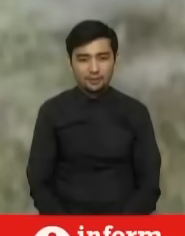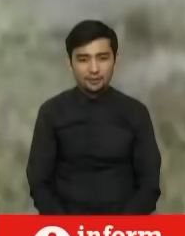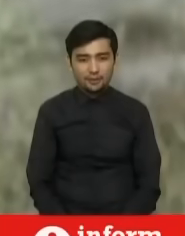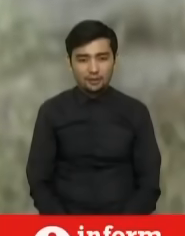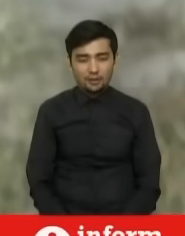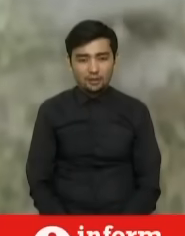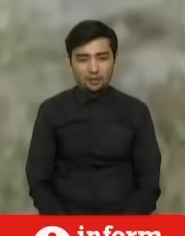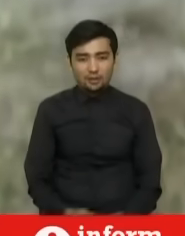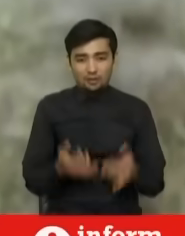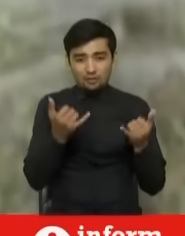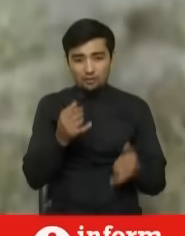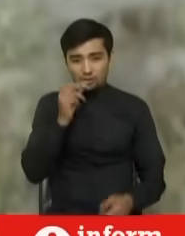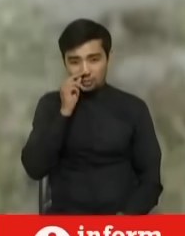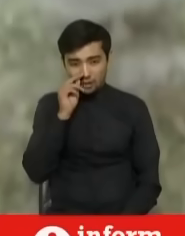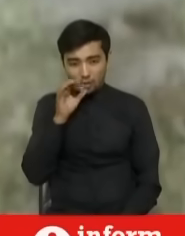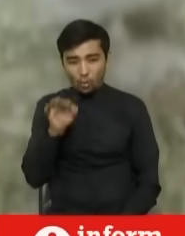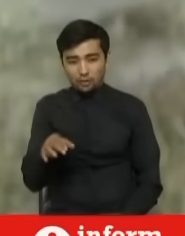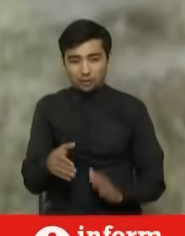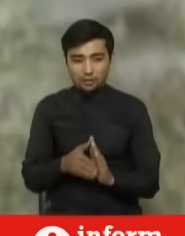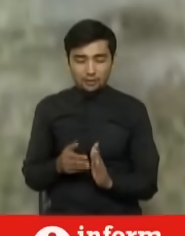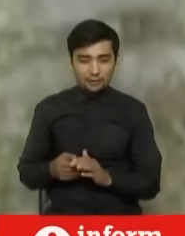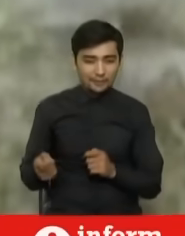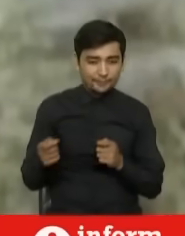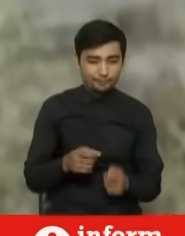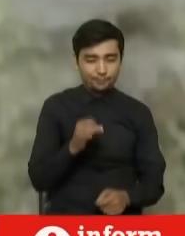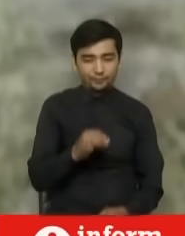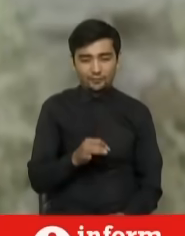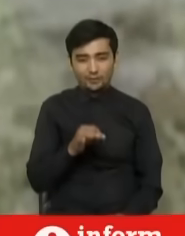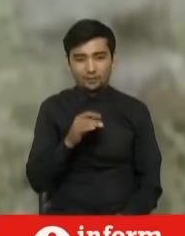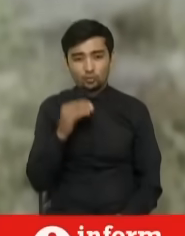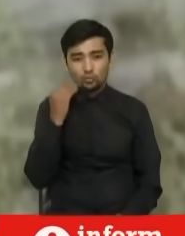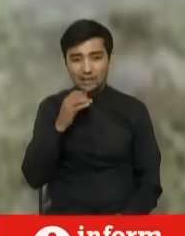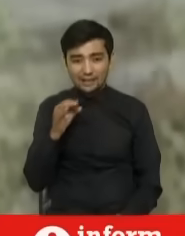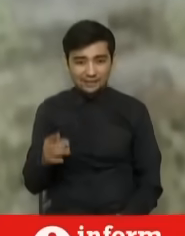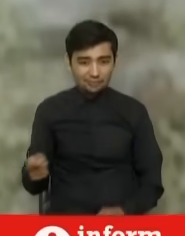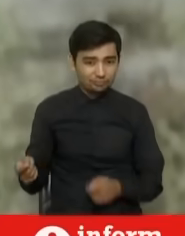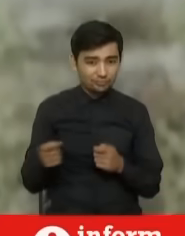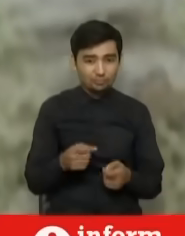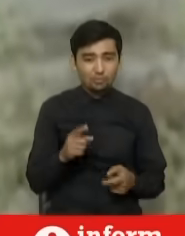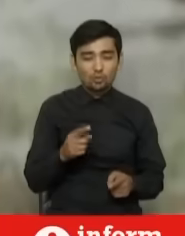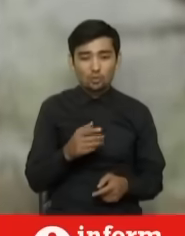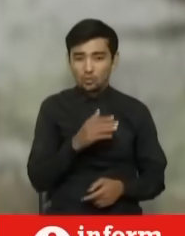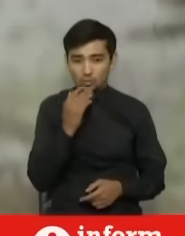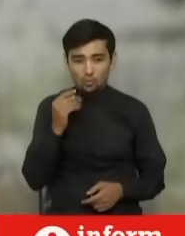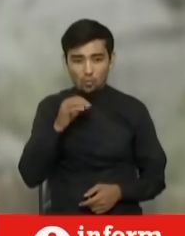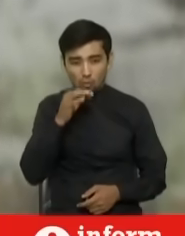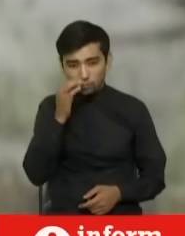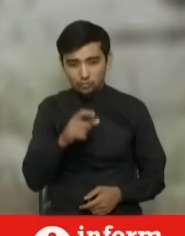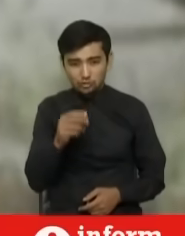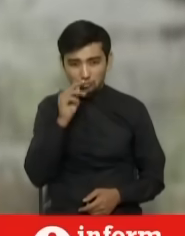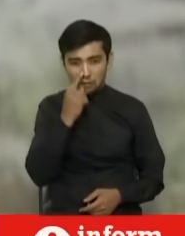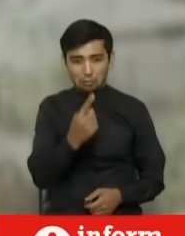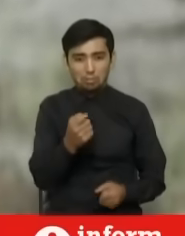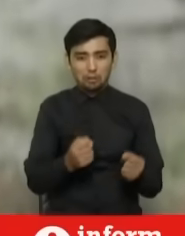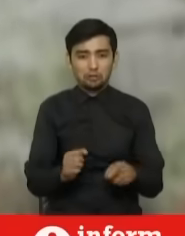Бүгін Шымкенттен алдырдық. Не өзелі халыққа Түркістаннан жіберуге болмайды, Түркістан адам шақырмаймыз дейді. Шымкенттен бірақ